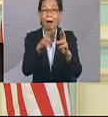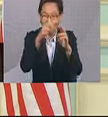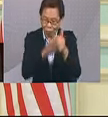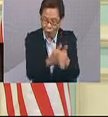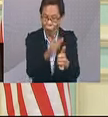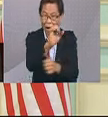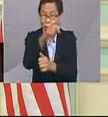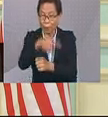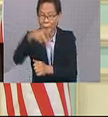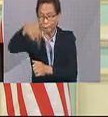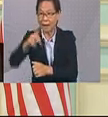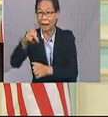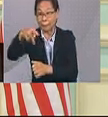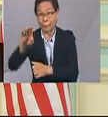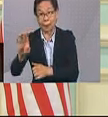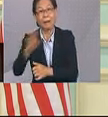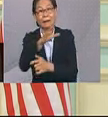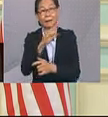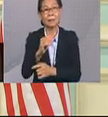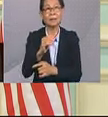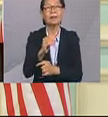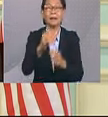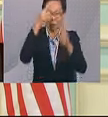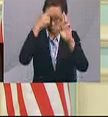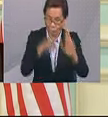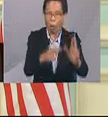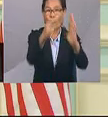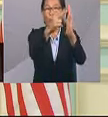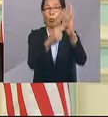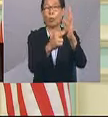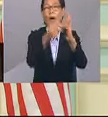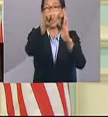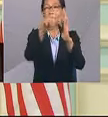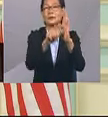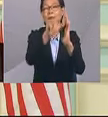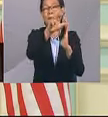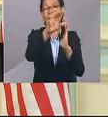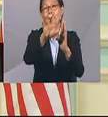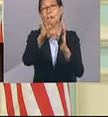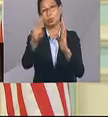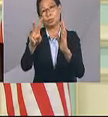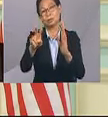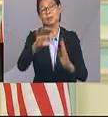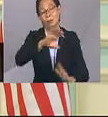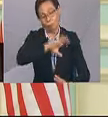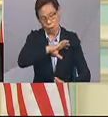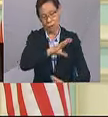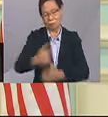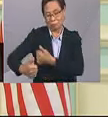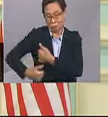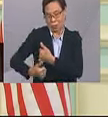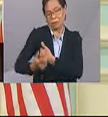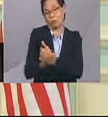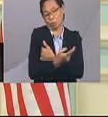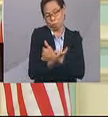PKP dan juga pematuhan kepada undang-undang di bawah Akta 342. Jadi pihak polis, pihak tentera